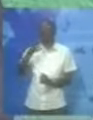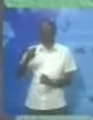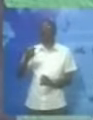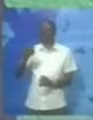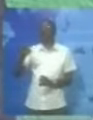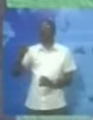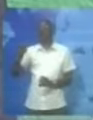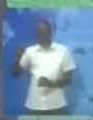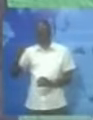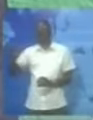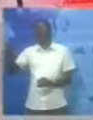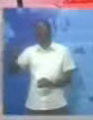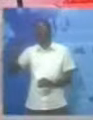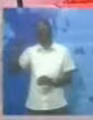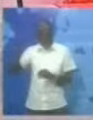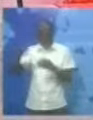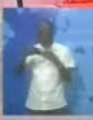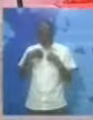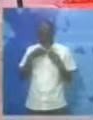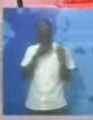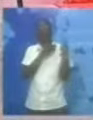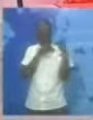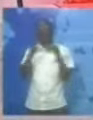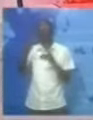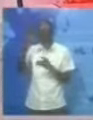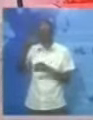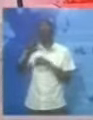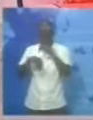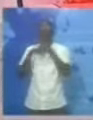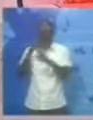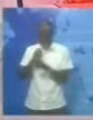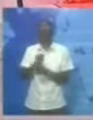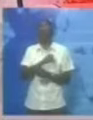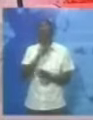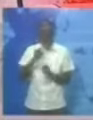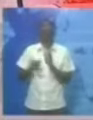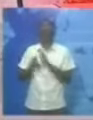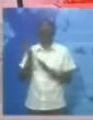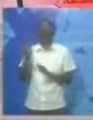mon double qui s'occupe de moi depuis maintenant 5 ans que je suis parti, oui.